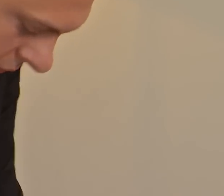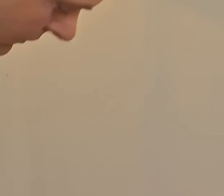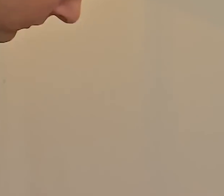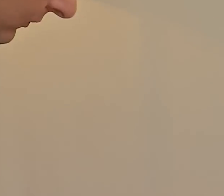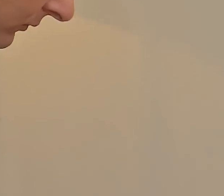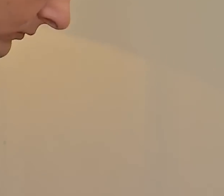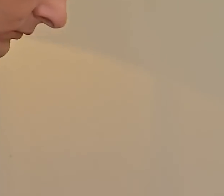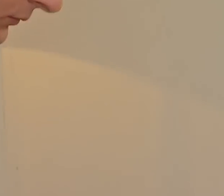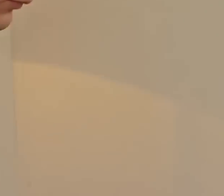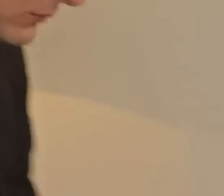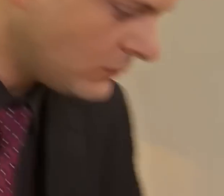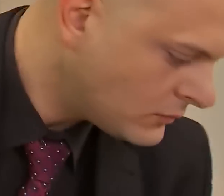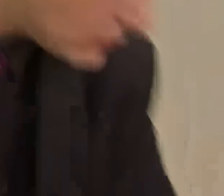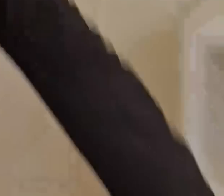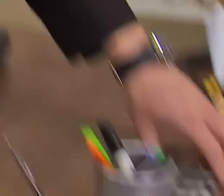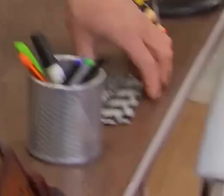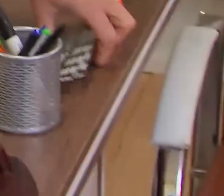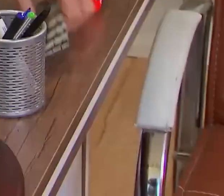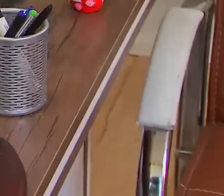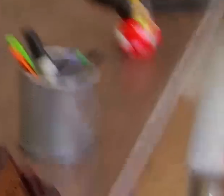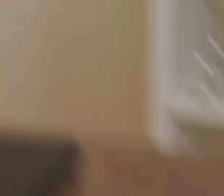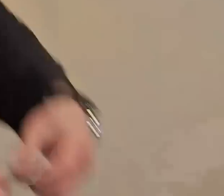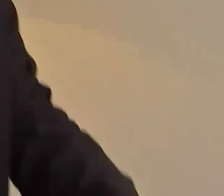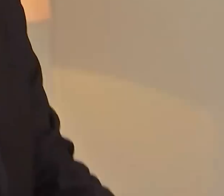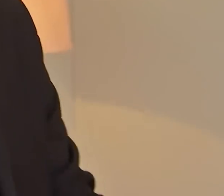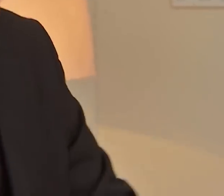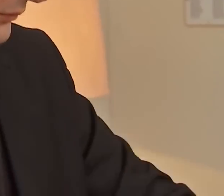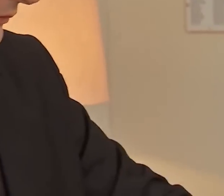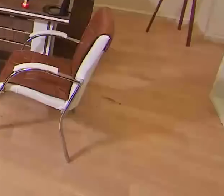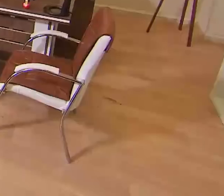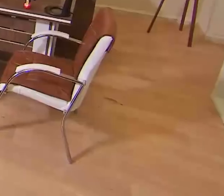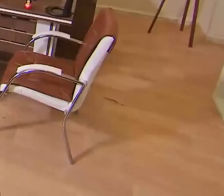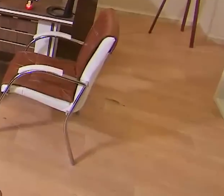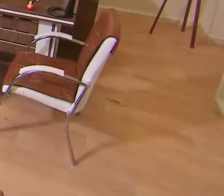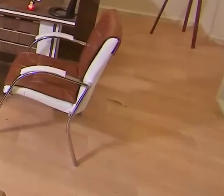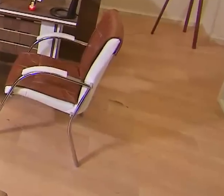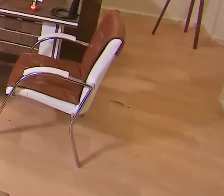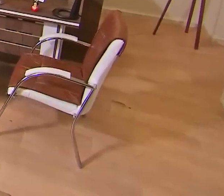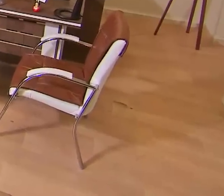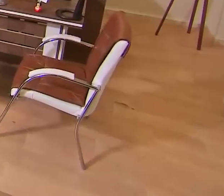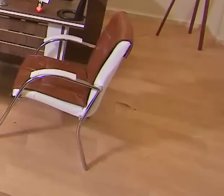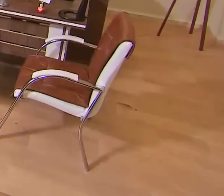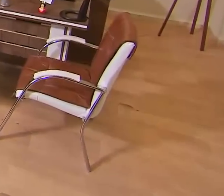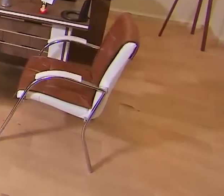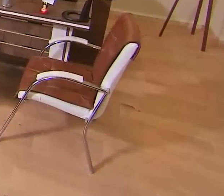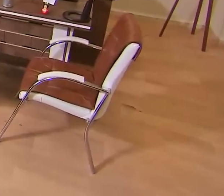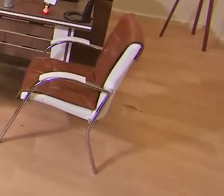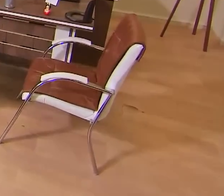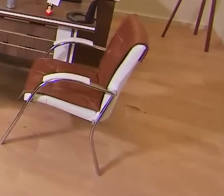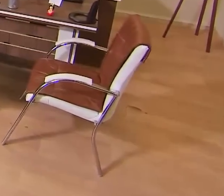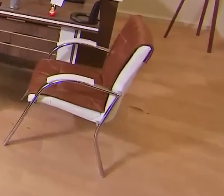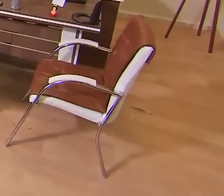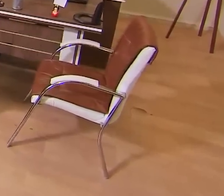oraya koydu. Masayı şöyle bir toparlayıp biletleri aldı, ceketinin iç cebine soktu. Mehtap Neşe ile geliyor, üstü başı aynı, sadece